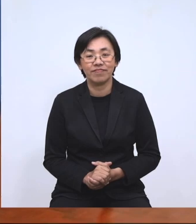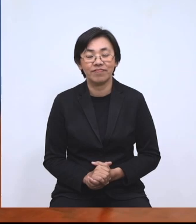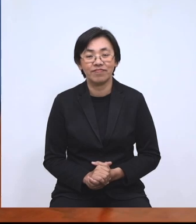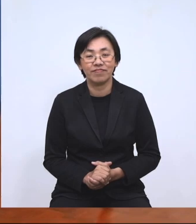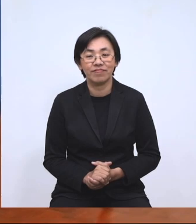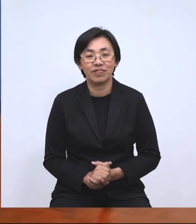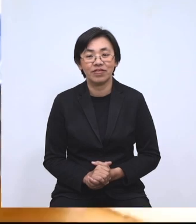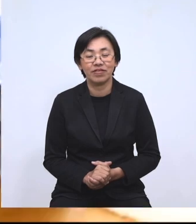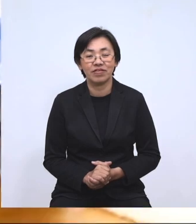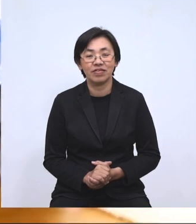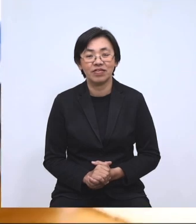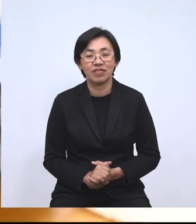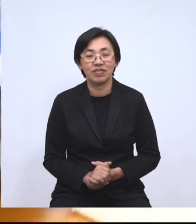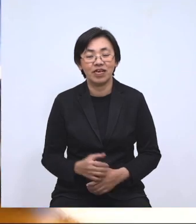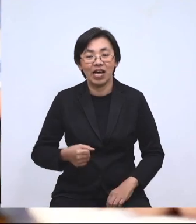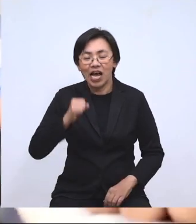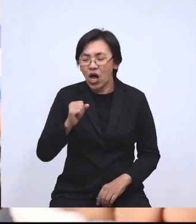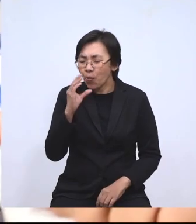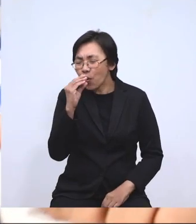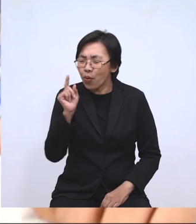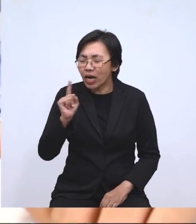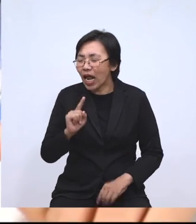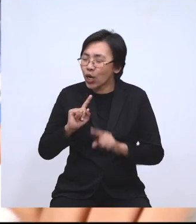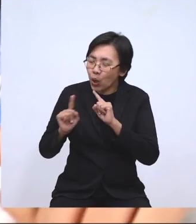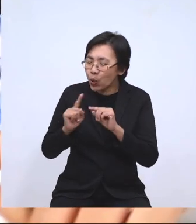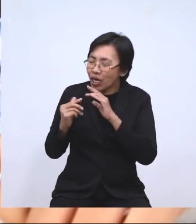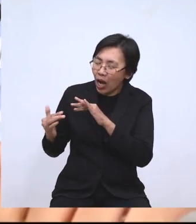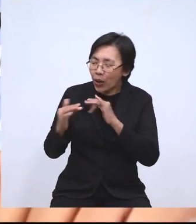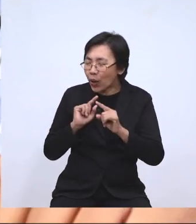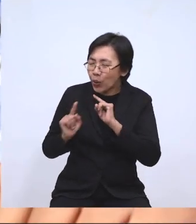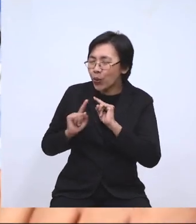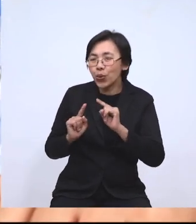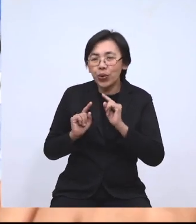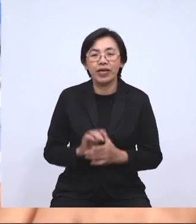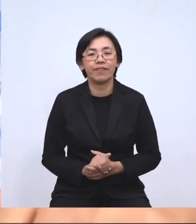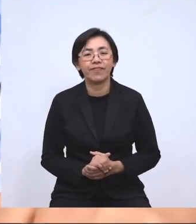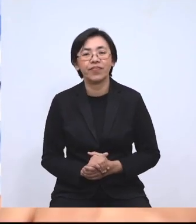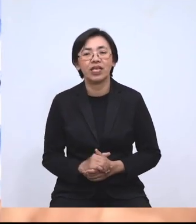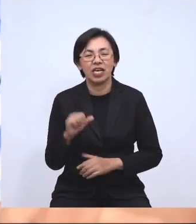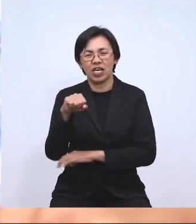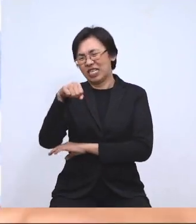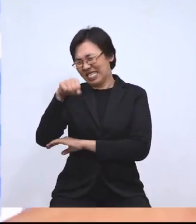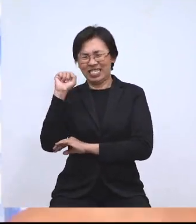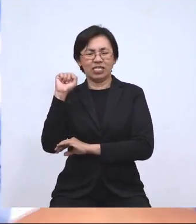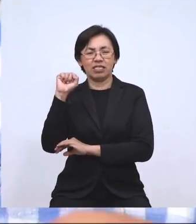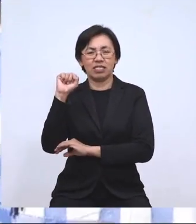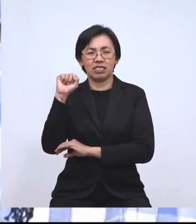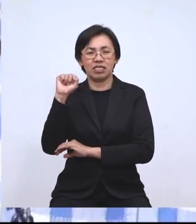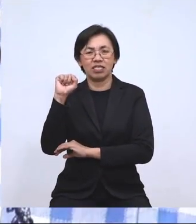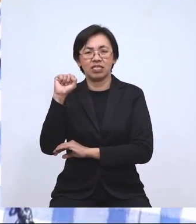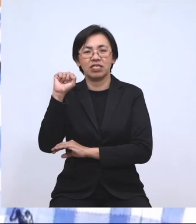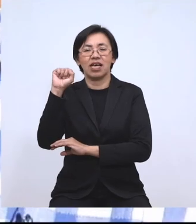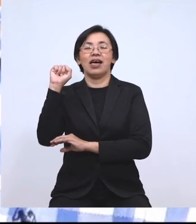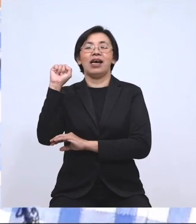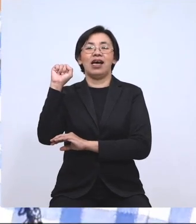ไปด้วยกัน ยก คือบางทีเขาคุยเราก็คุยไปอะค่ะเราไม่รู้ว่าคุยอะไรแต่เราต้องคุยเพื่อจะได้แบบให้การฝึกมันสักมอสยกตัวขึ้น ยกหั